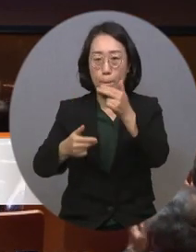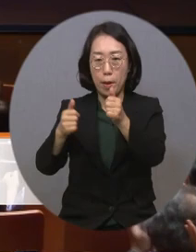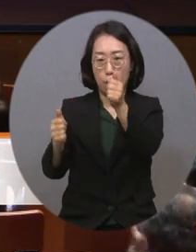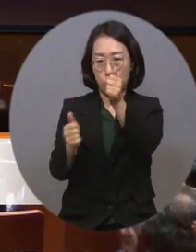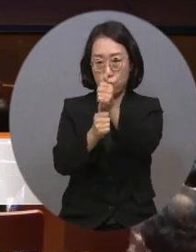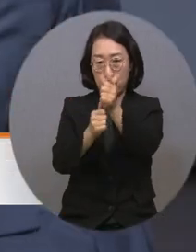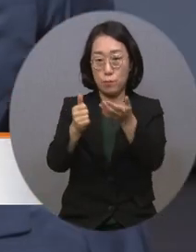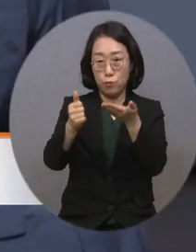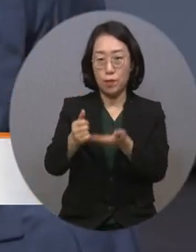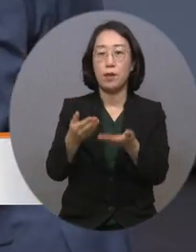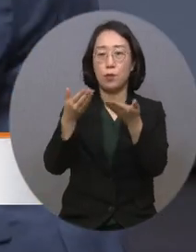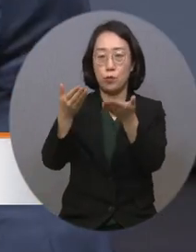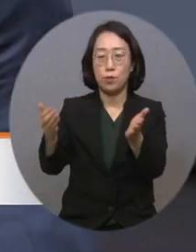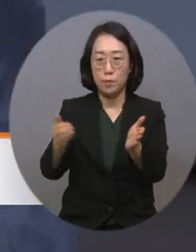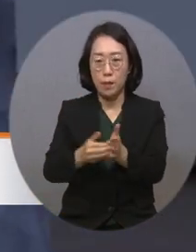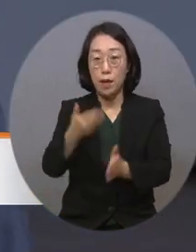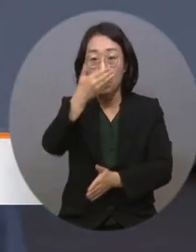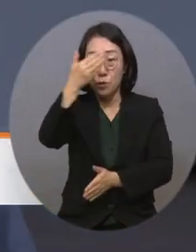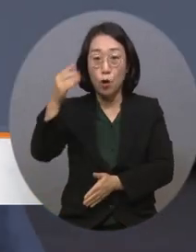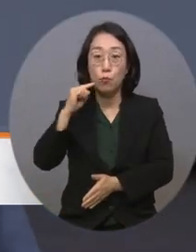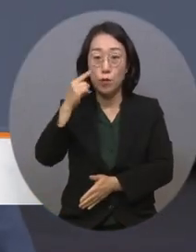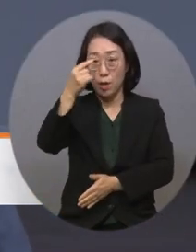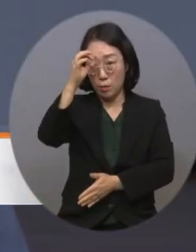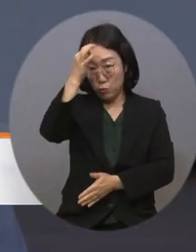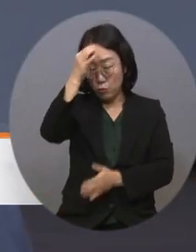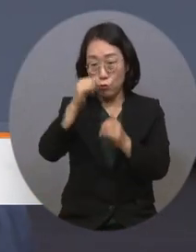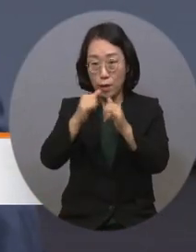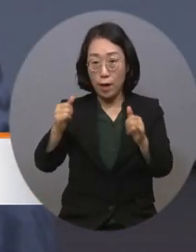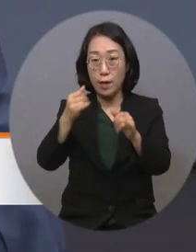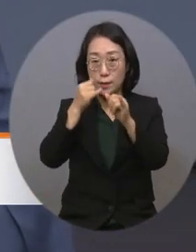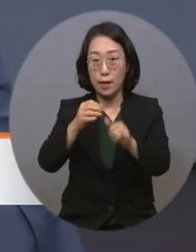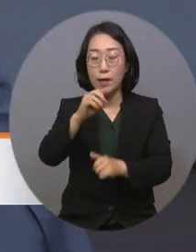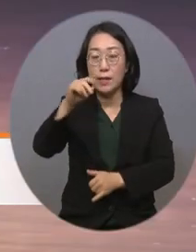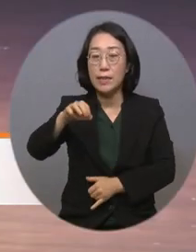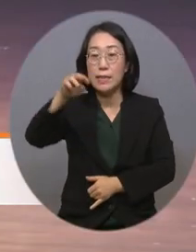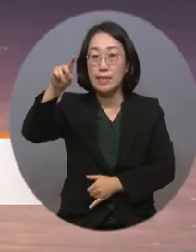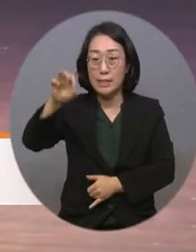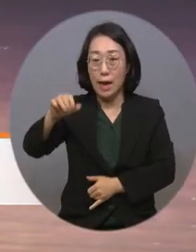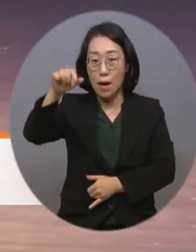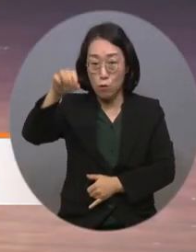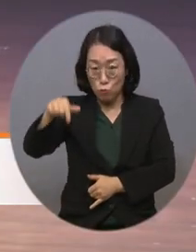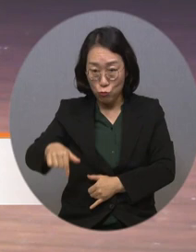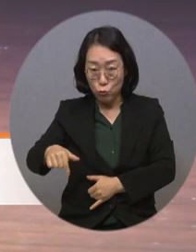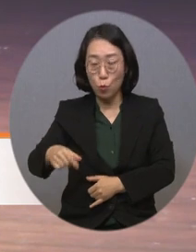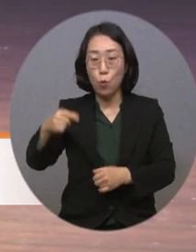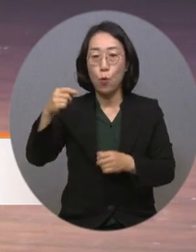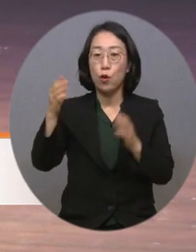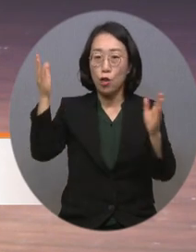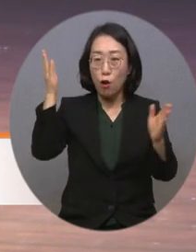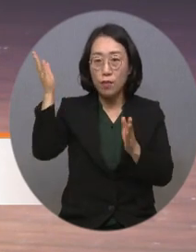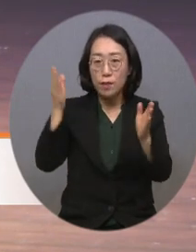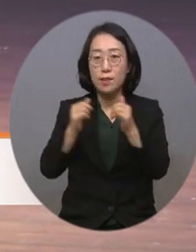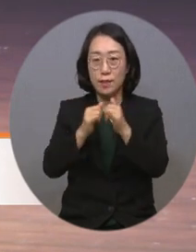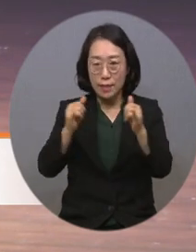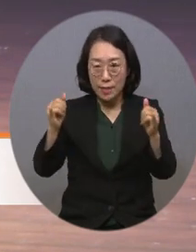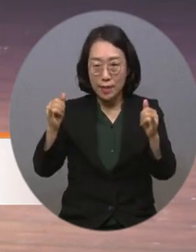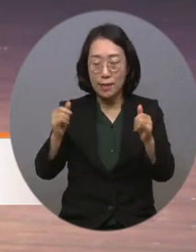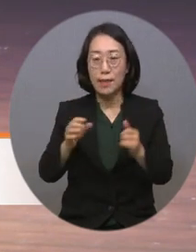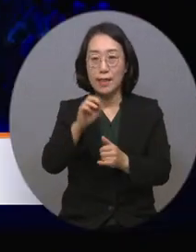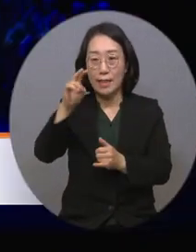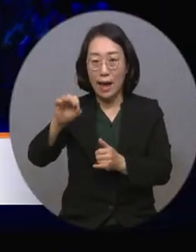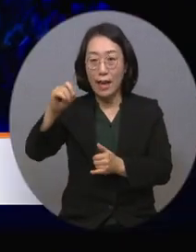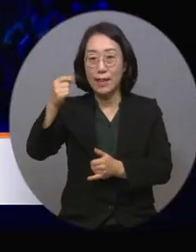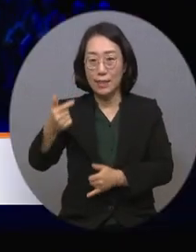수상했습니다. 젊은 예술가상은 미술가 이장욱 씨와 연극인 양은순 씨가 각각 수상한